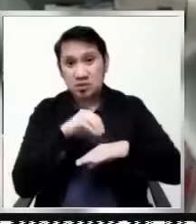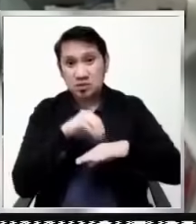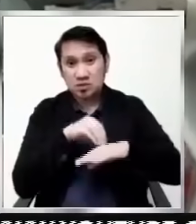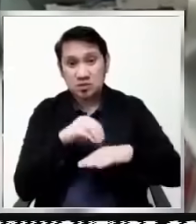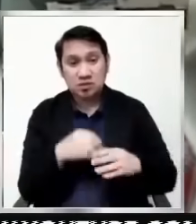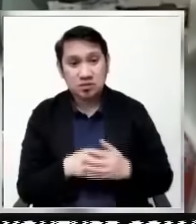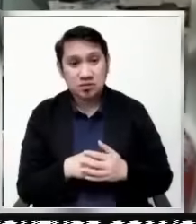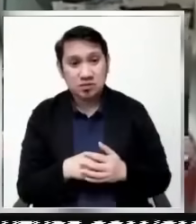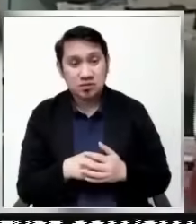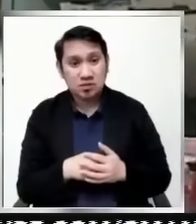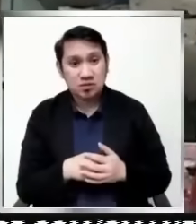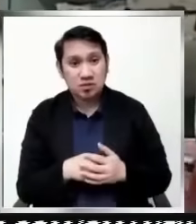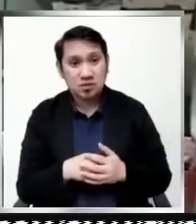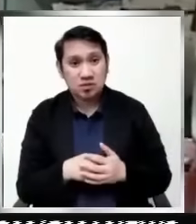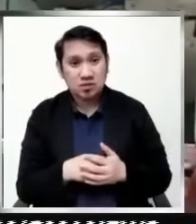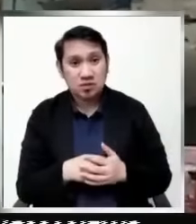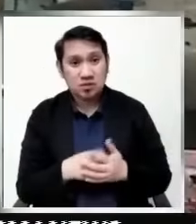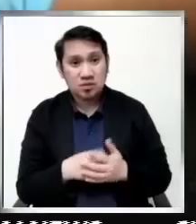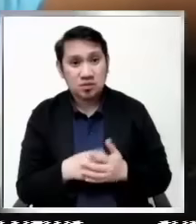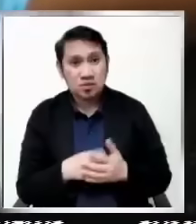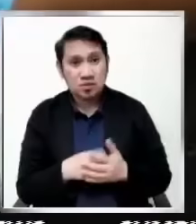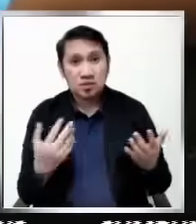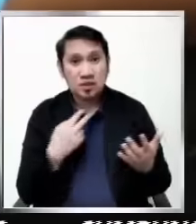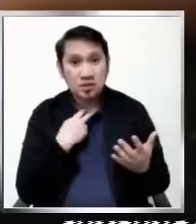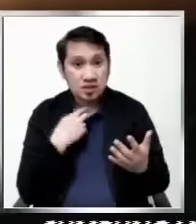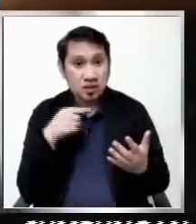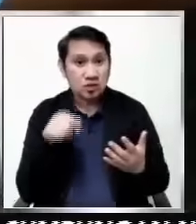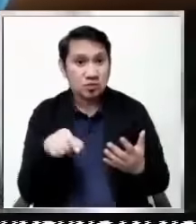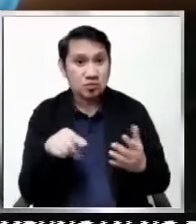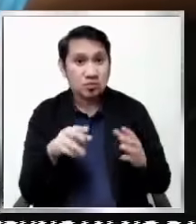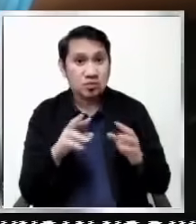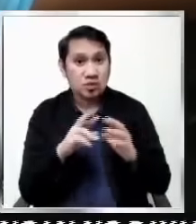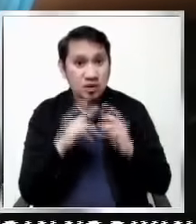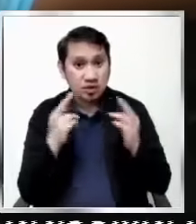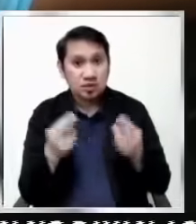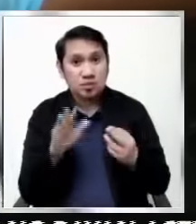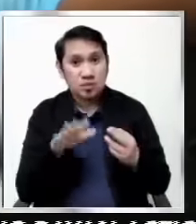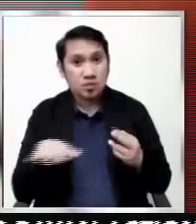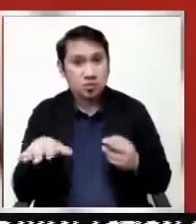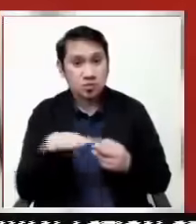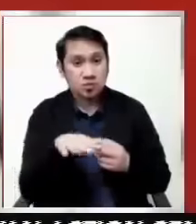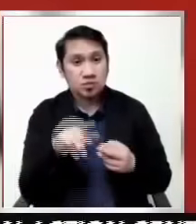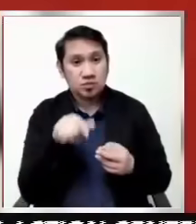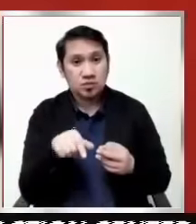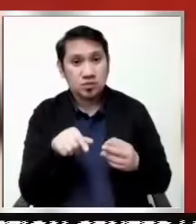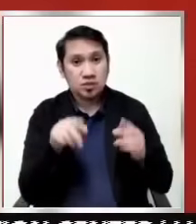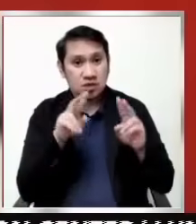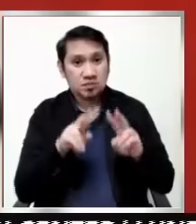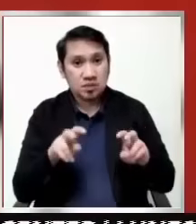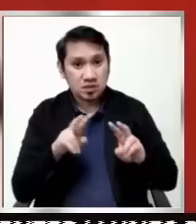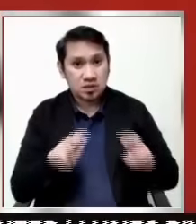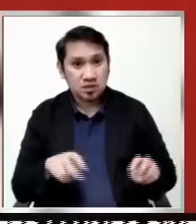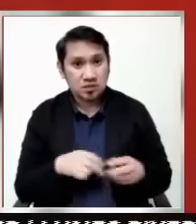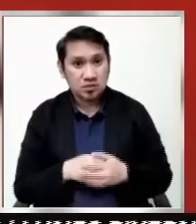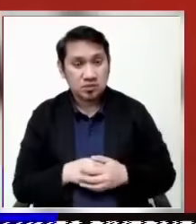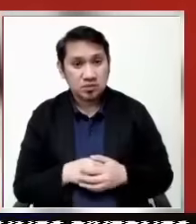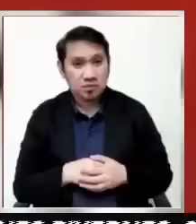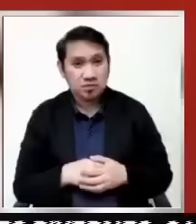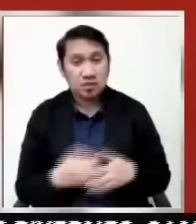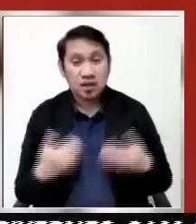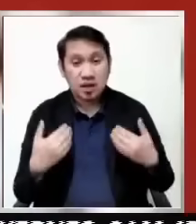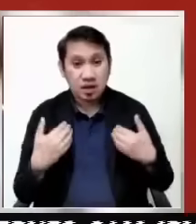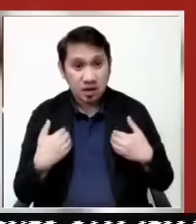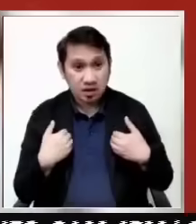dito posible rin daw na trap na sa kwarto ang mag-anak ng Sumiklab ang sunog batay sa kanilang imbestigasyon may tindahan na maliit sa